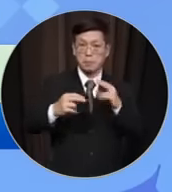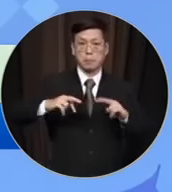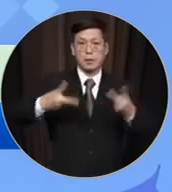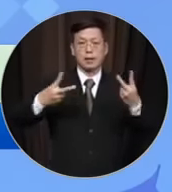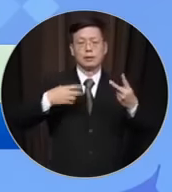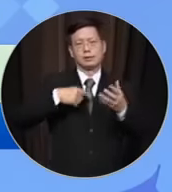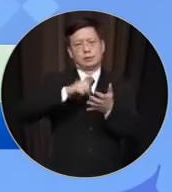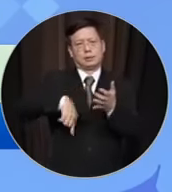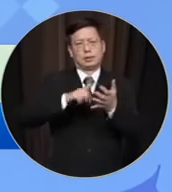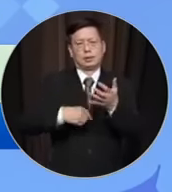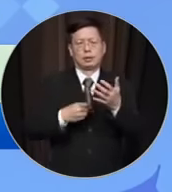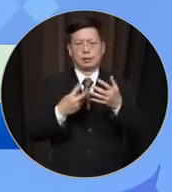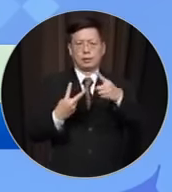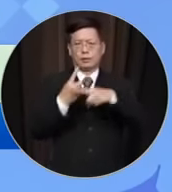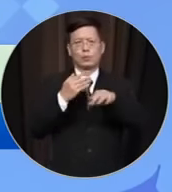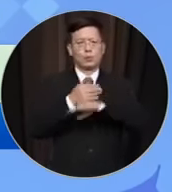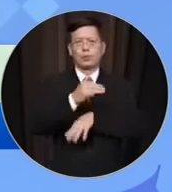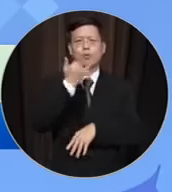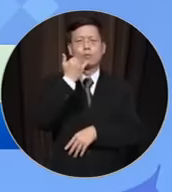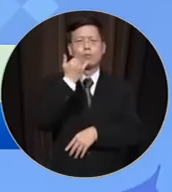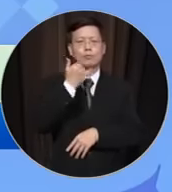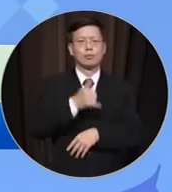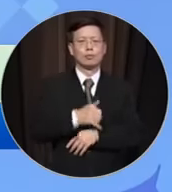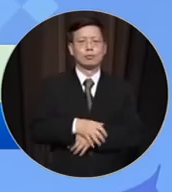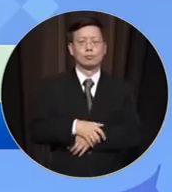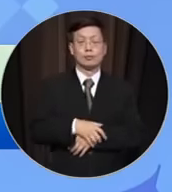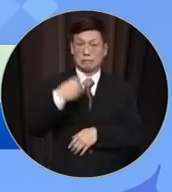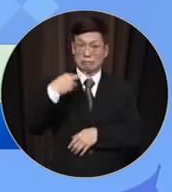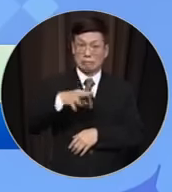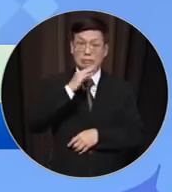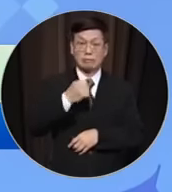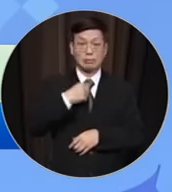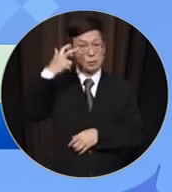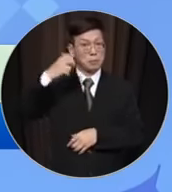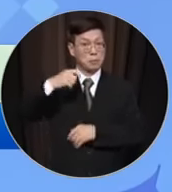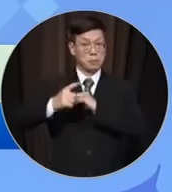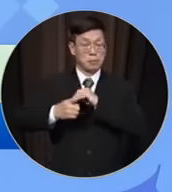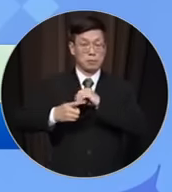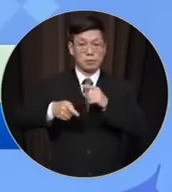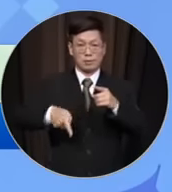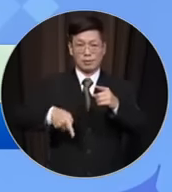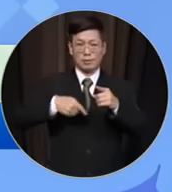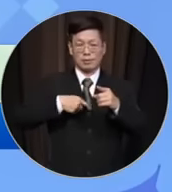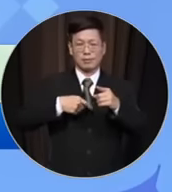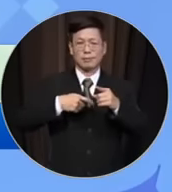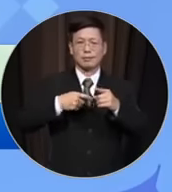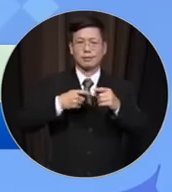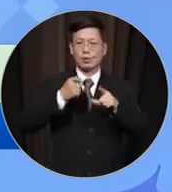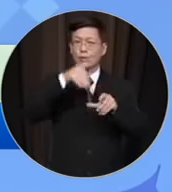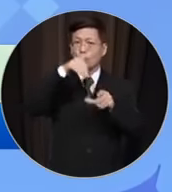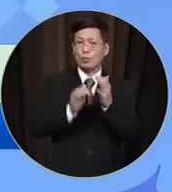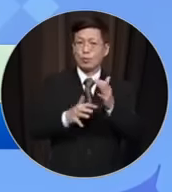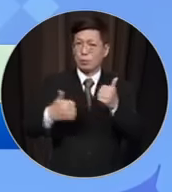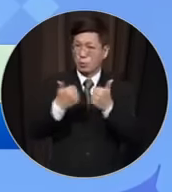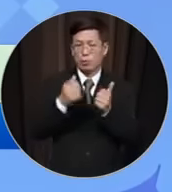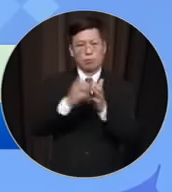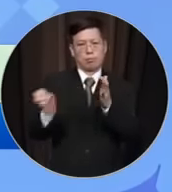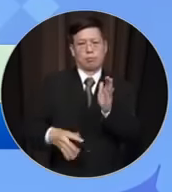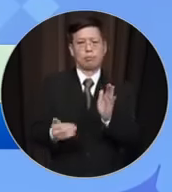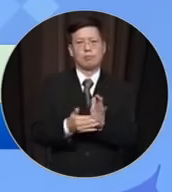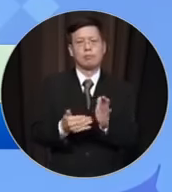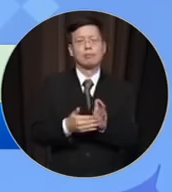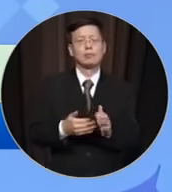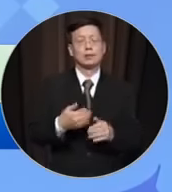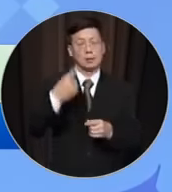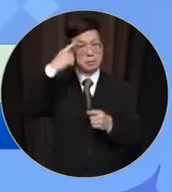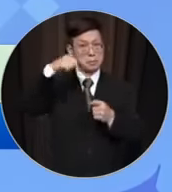为简单多数决，并且删除了违宪的公投审议委员会。所以明年二月新国